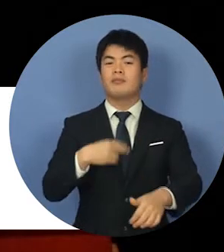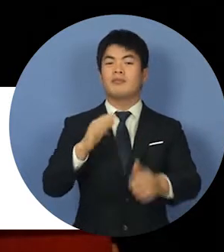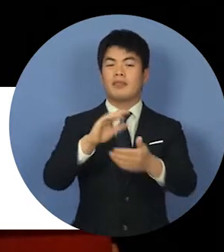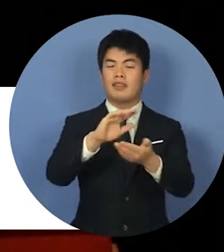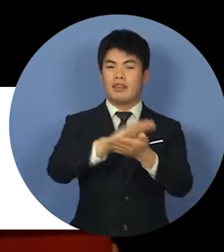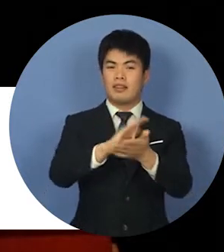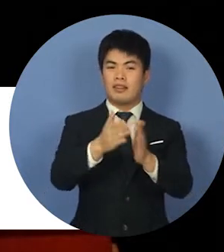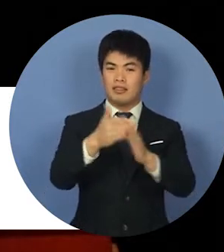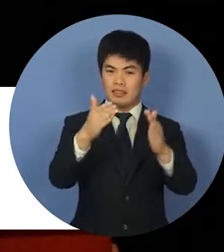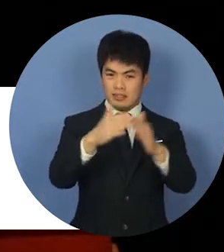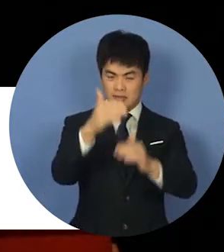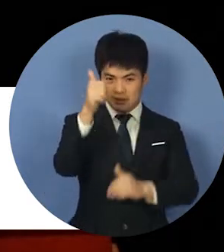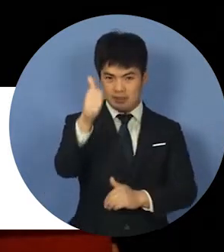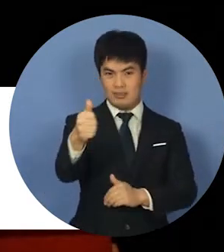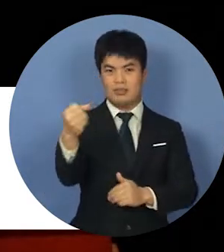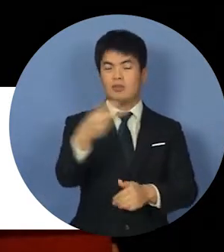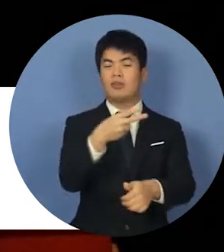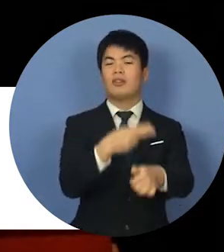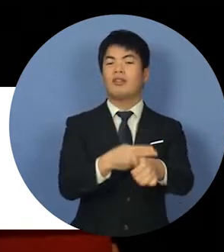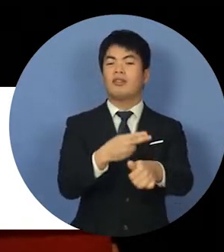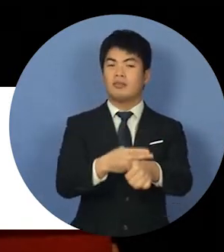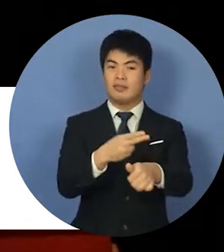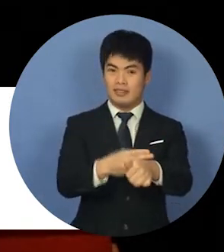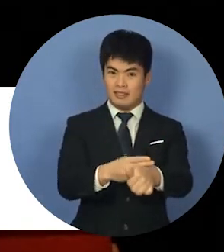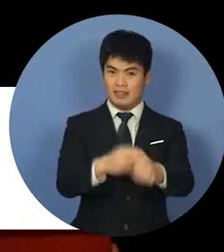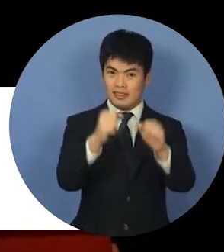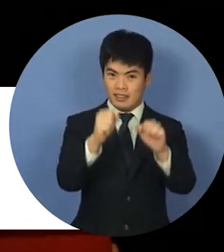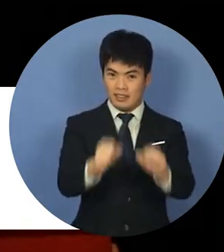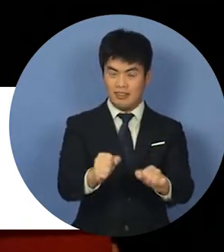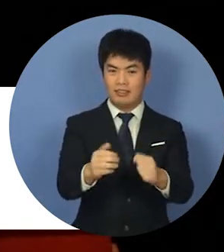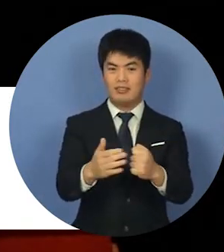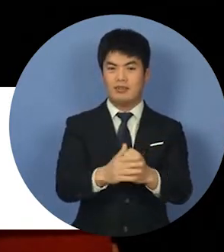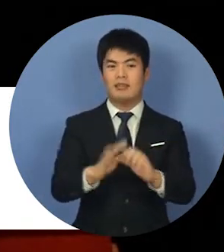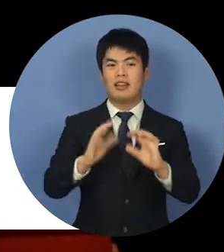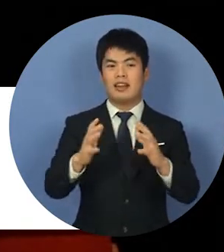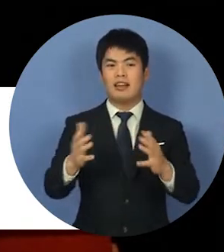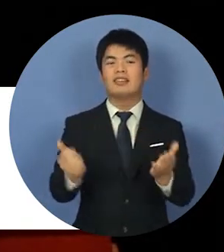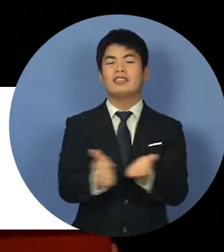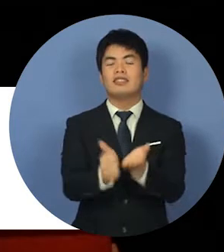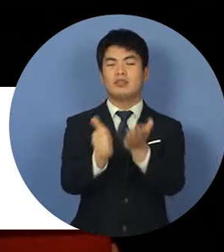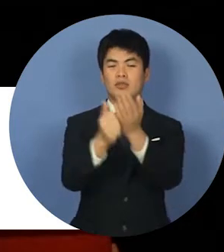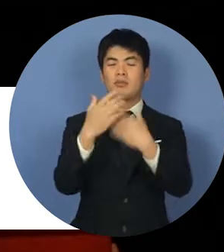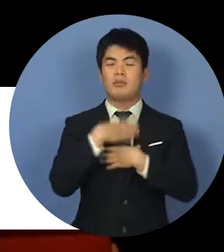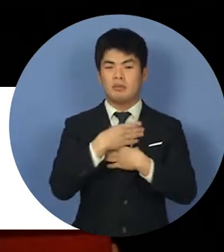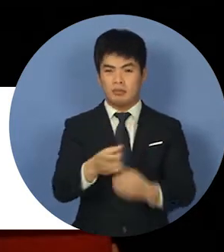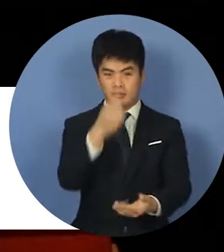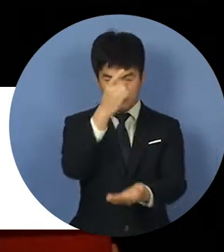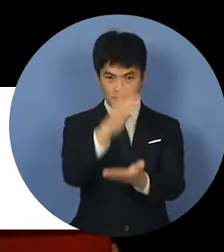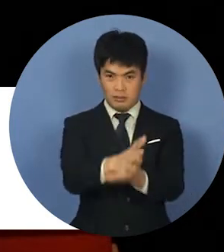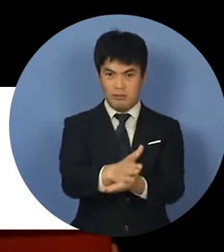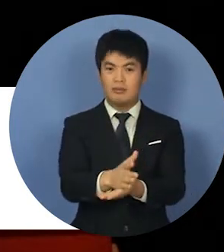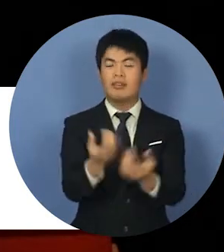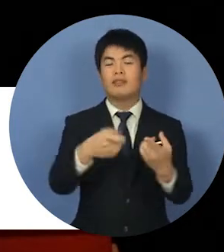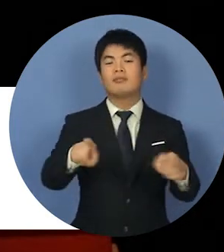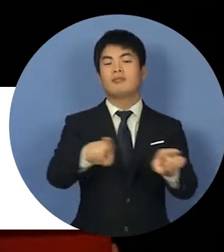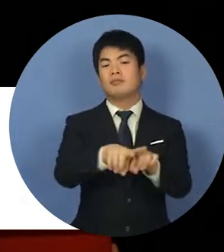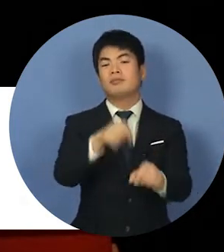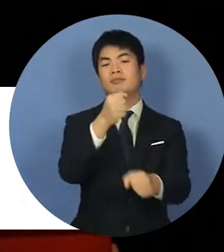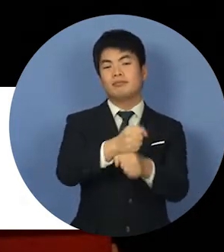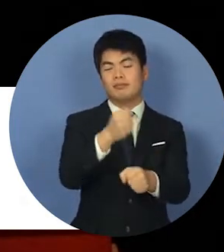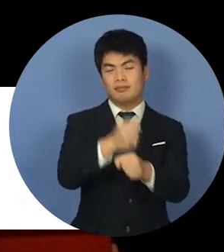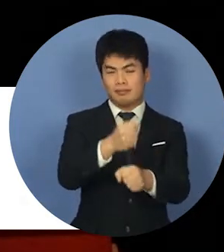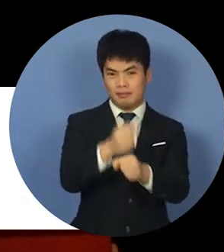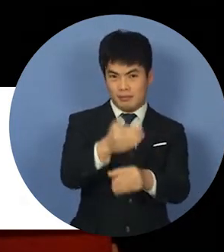다하는 원장님들과 보육 교직원들이 있어 아이 키우기 행복한 천안을 함께 만들어